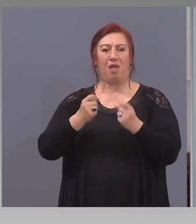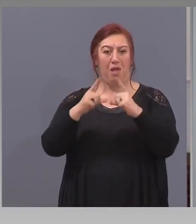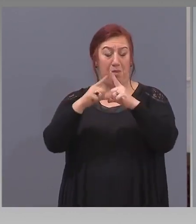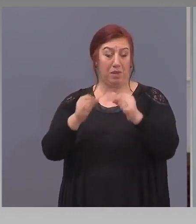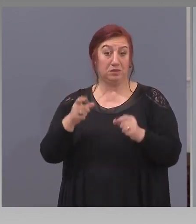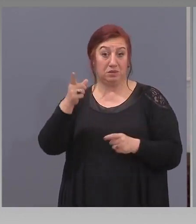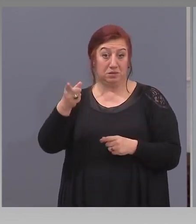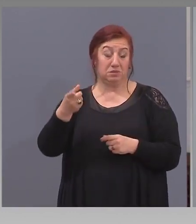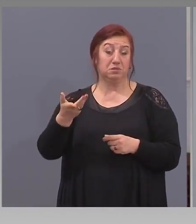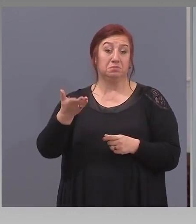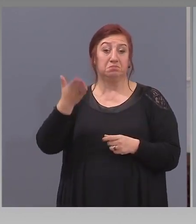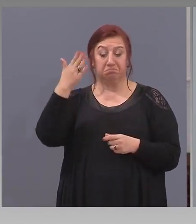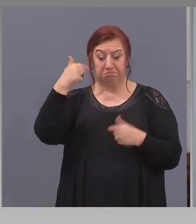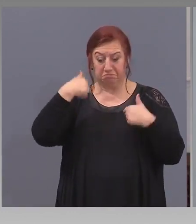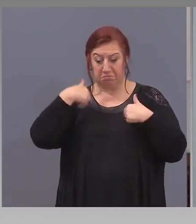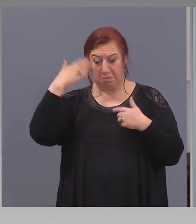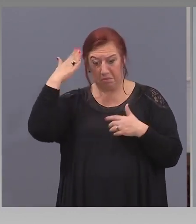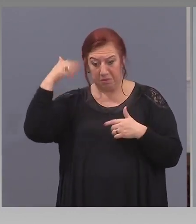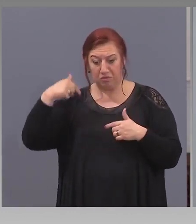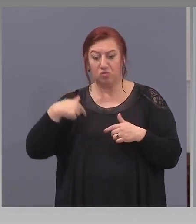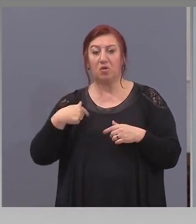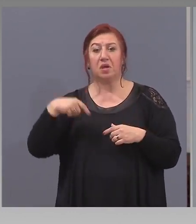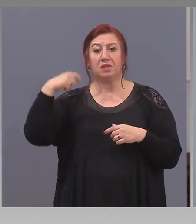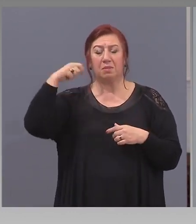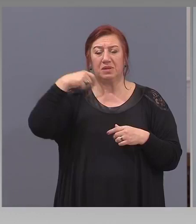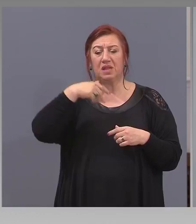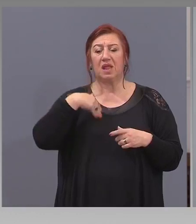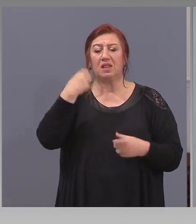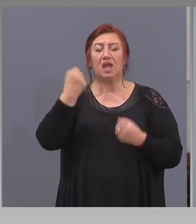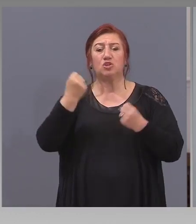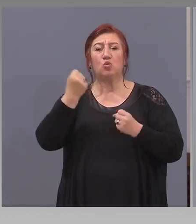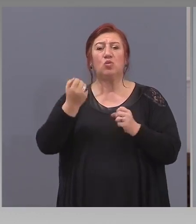Правителствените и на президента, разбира се, са над 10 годишни.